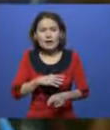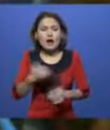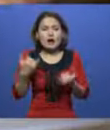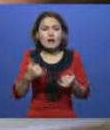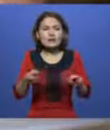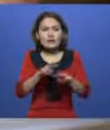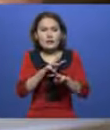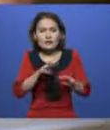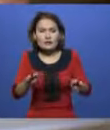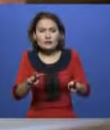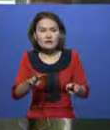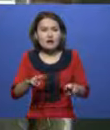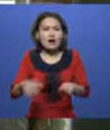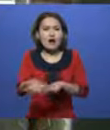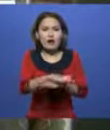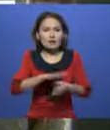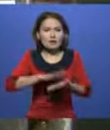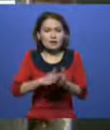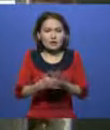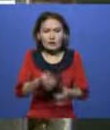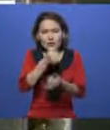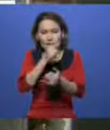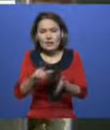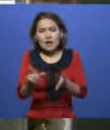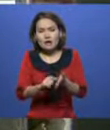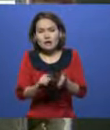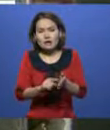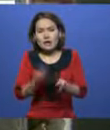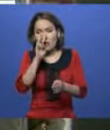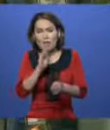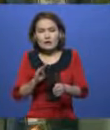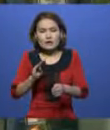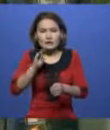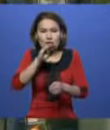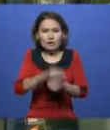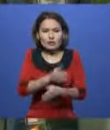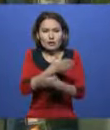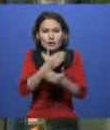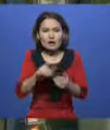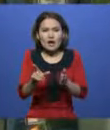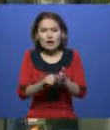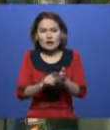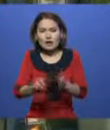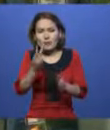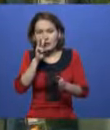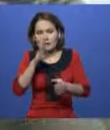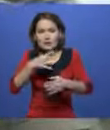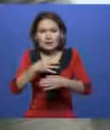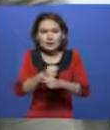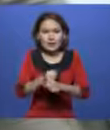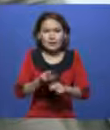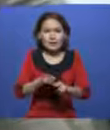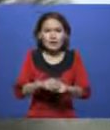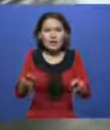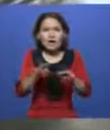өз ұстанымдарына берік. Мысалы, үкімет зейнетақы мен әлеуметтік төлемдердің қысқартуы экономикалық бәсекеге қабілеттілігі үшін пайдалы десе,